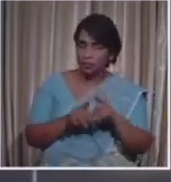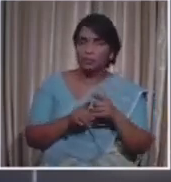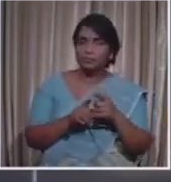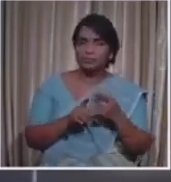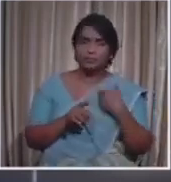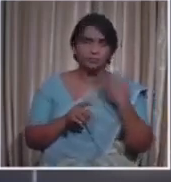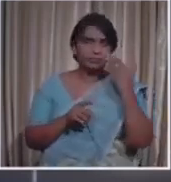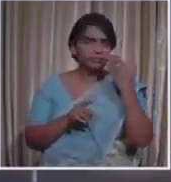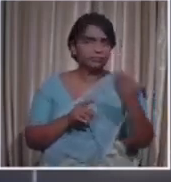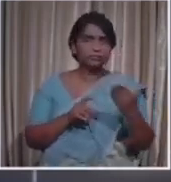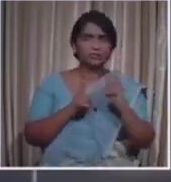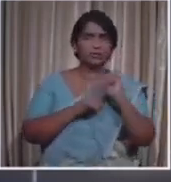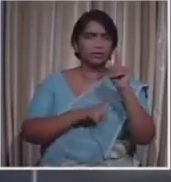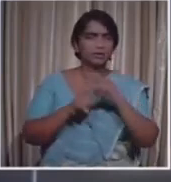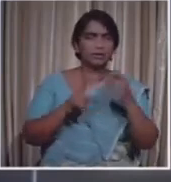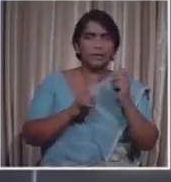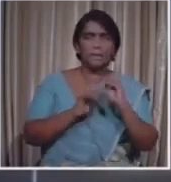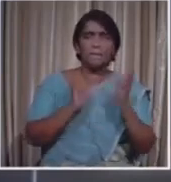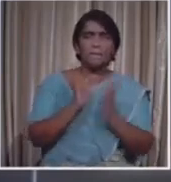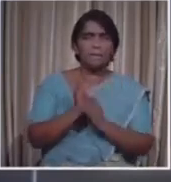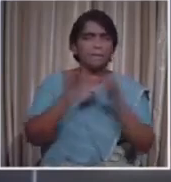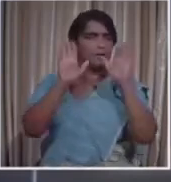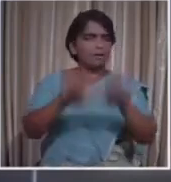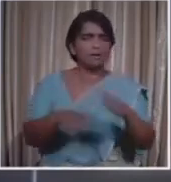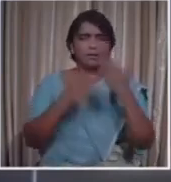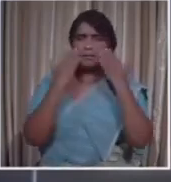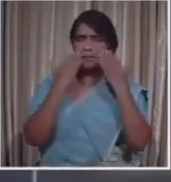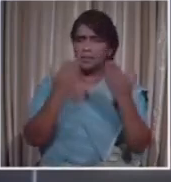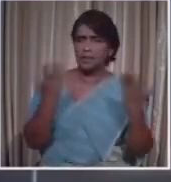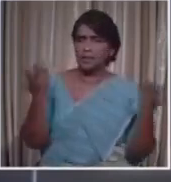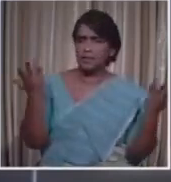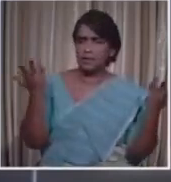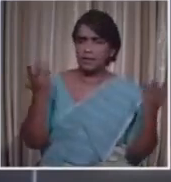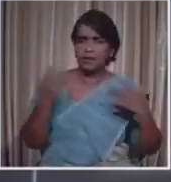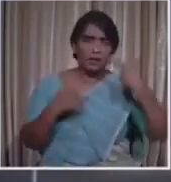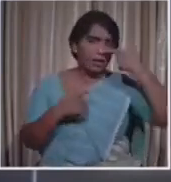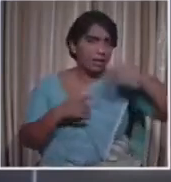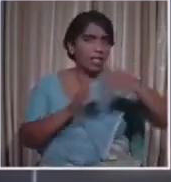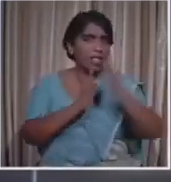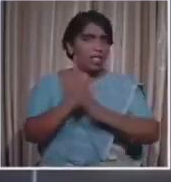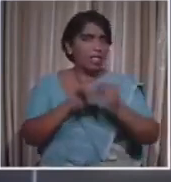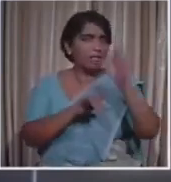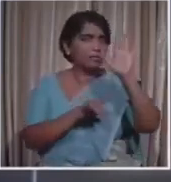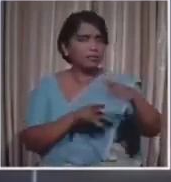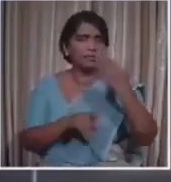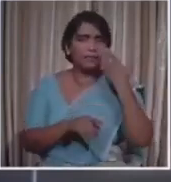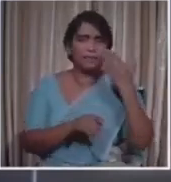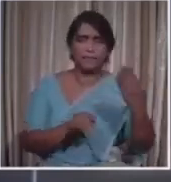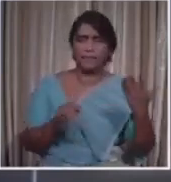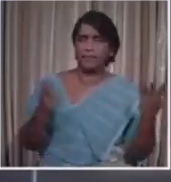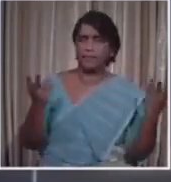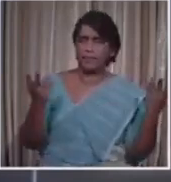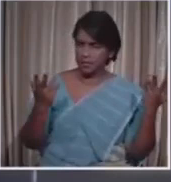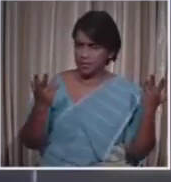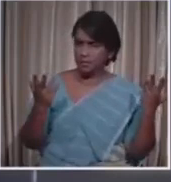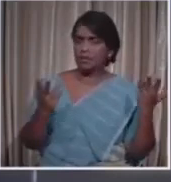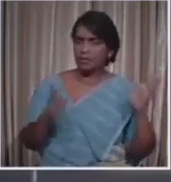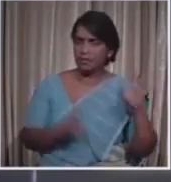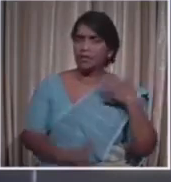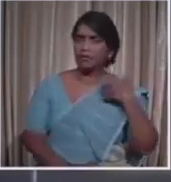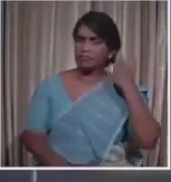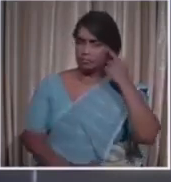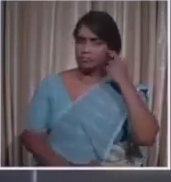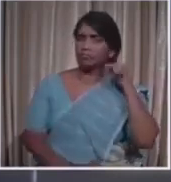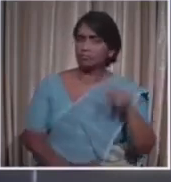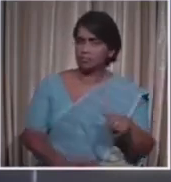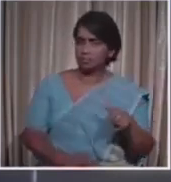මට පේන්නේ නැහැ මේ සභා ගැබේ අගමැතිවරයා ඉන්නවා කියලා. බලශක්ති ඇමතුමා ඉන්නවා කියලා. දැන් මම හිතනවා මේ